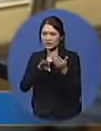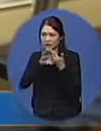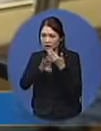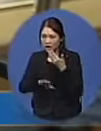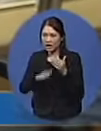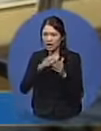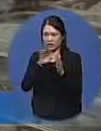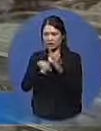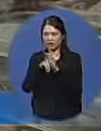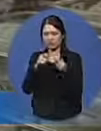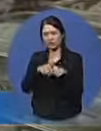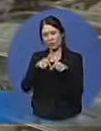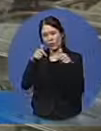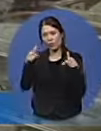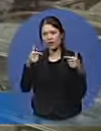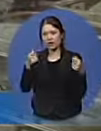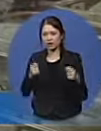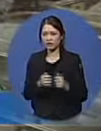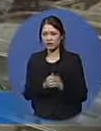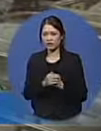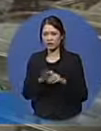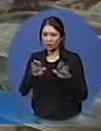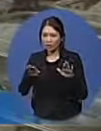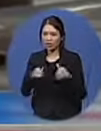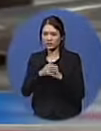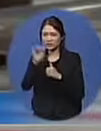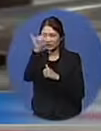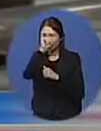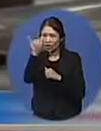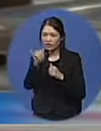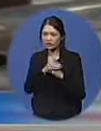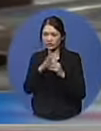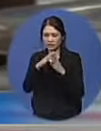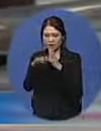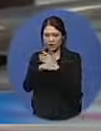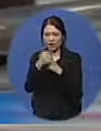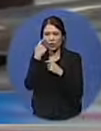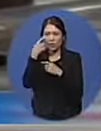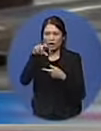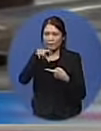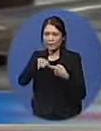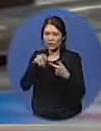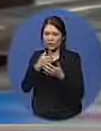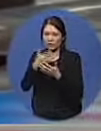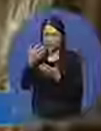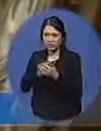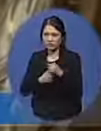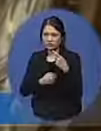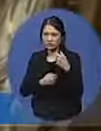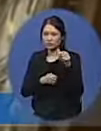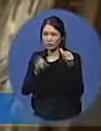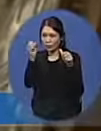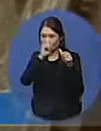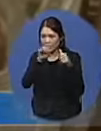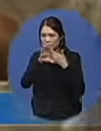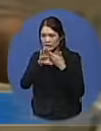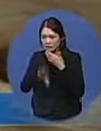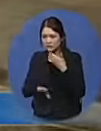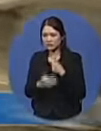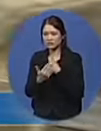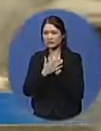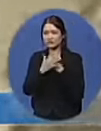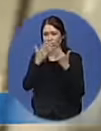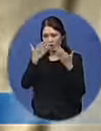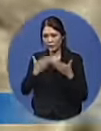확대할 계획이라고 밝혔습니다. 현재는 전국 가구 월평균 소득의 65% 이하 가구에서